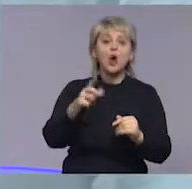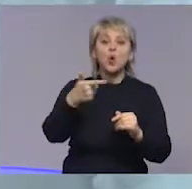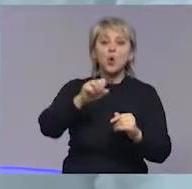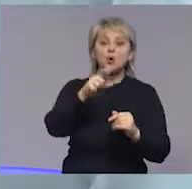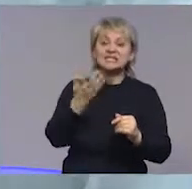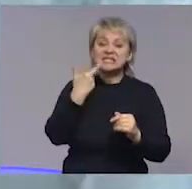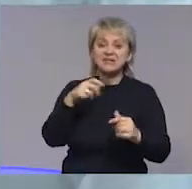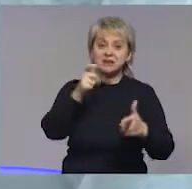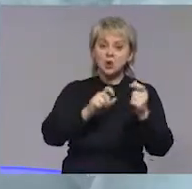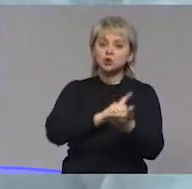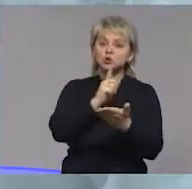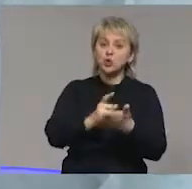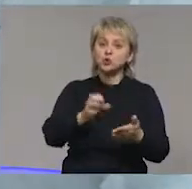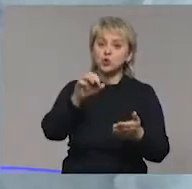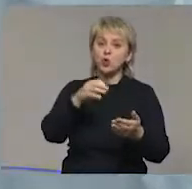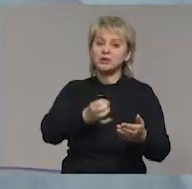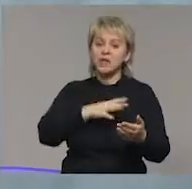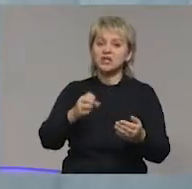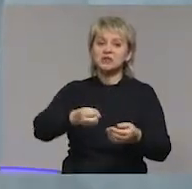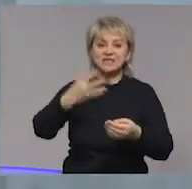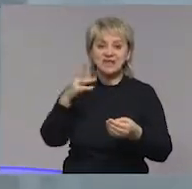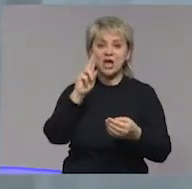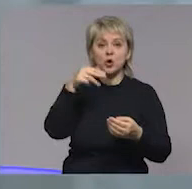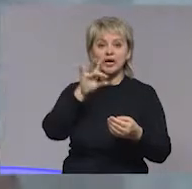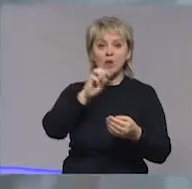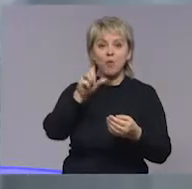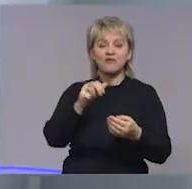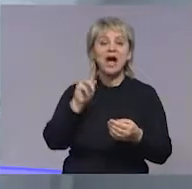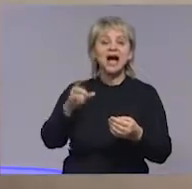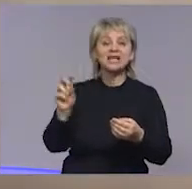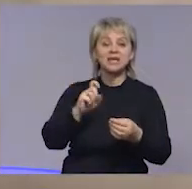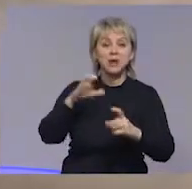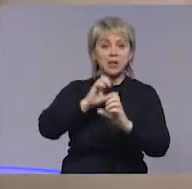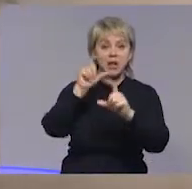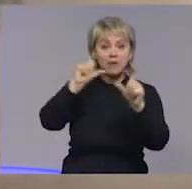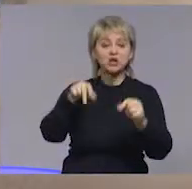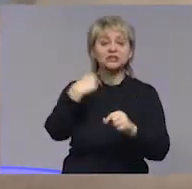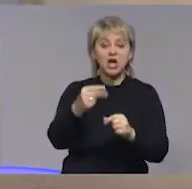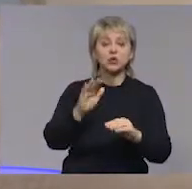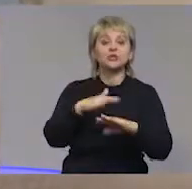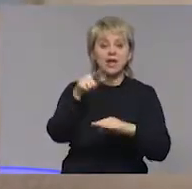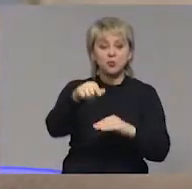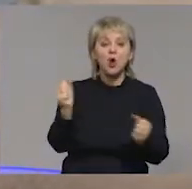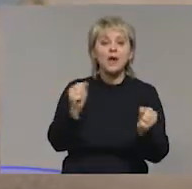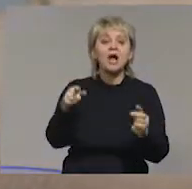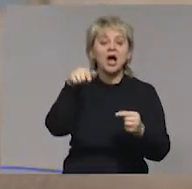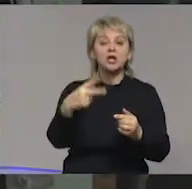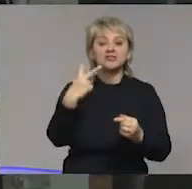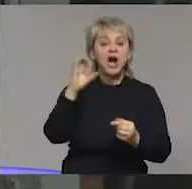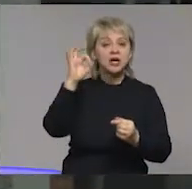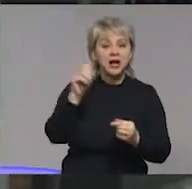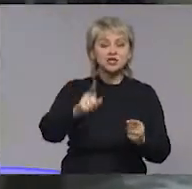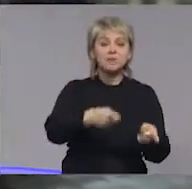цвет молока должен быть от белого до светло-кремового. Как только химик-лаборант дает добро, молоко охлаждается до 2 градусов